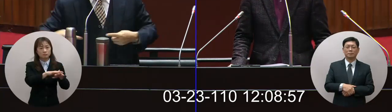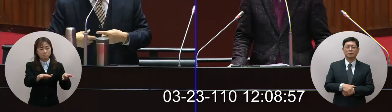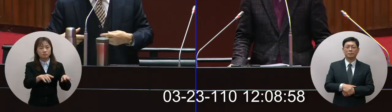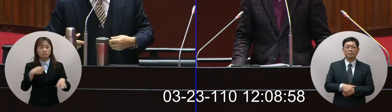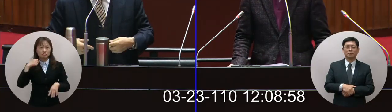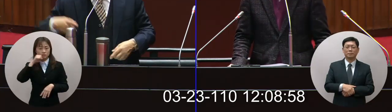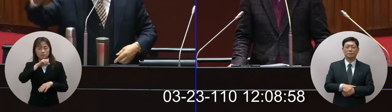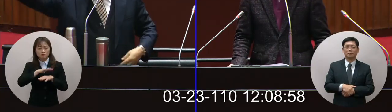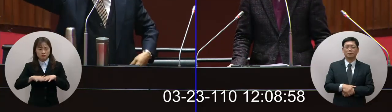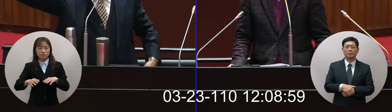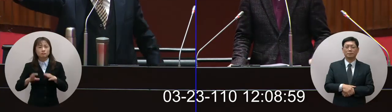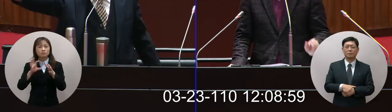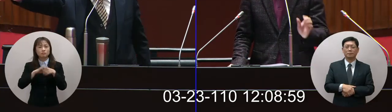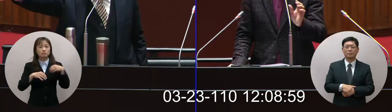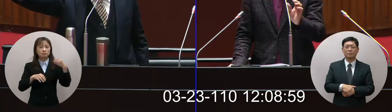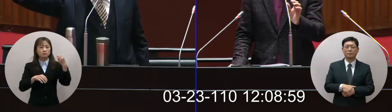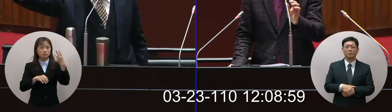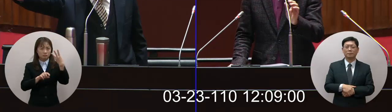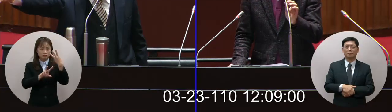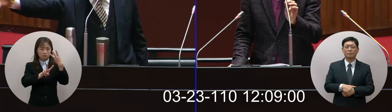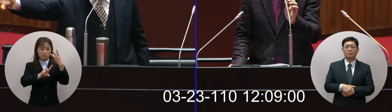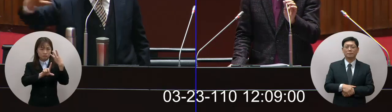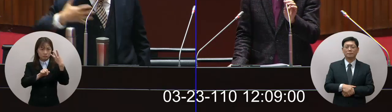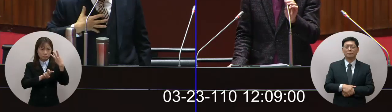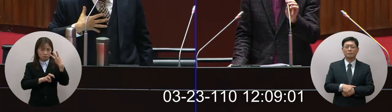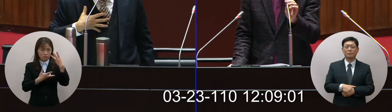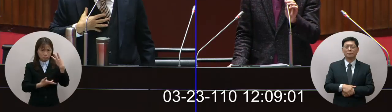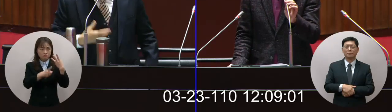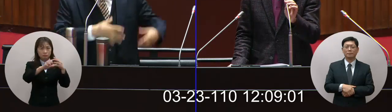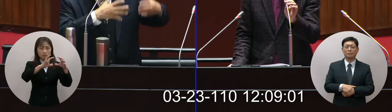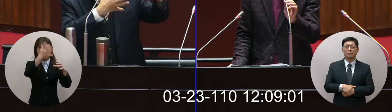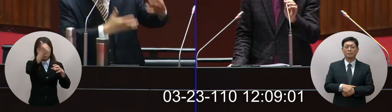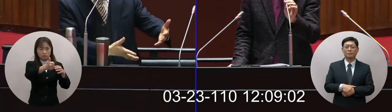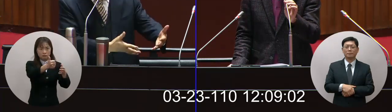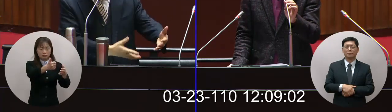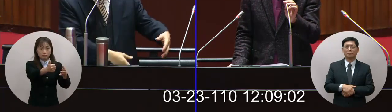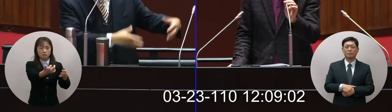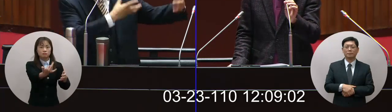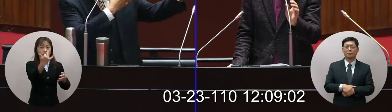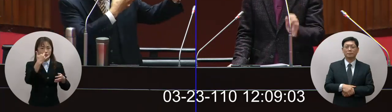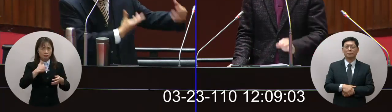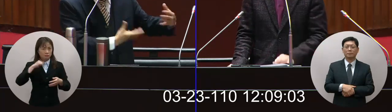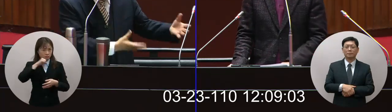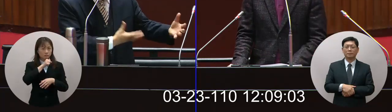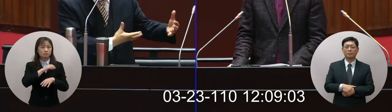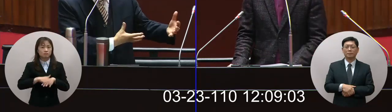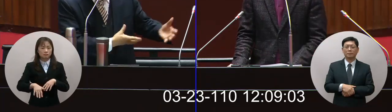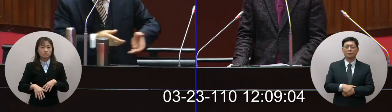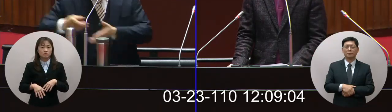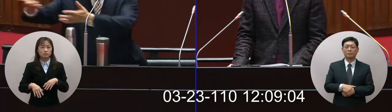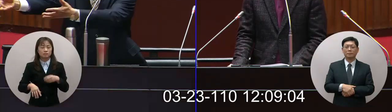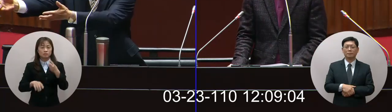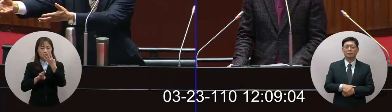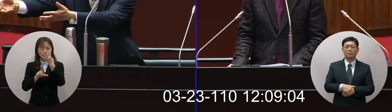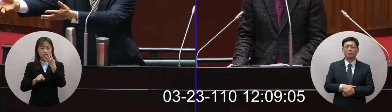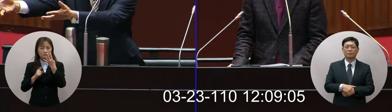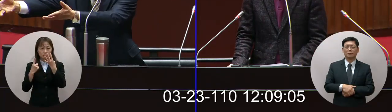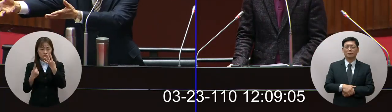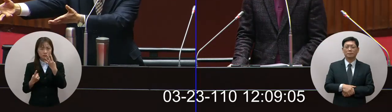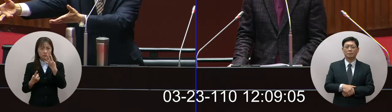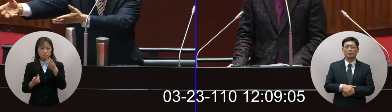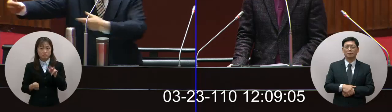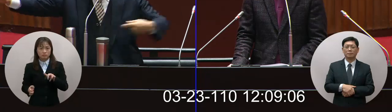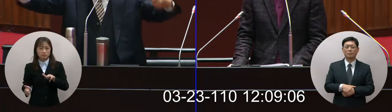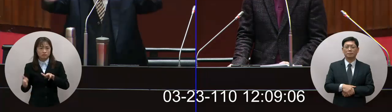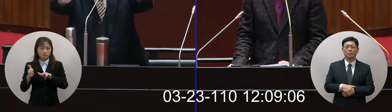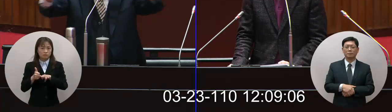在4月1号，3月28号，他的总统就要来。那4月1号还要坐我们的飞机啊，直接回